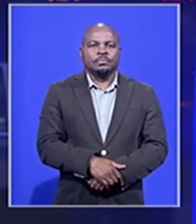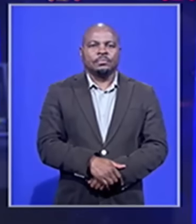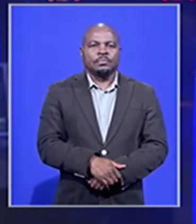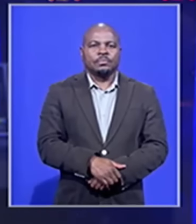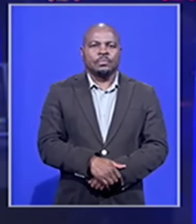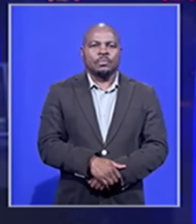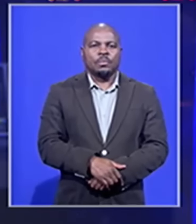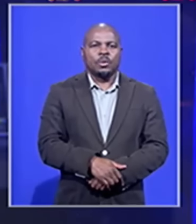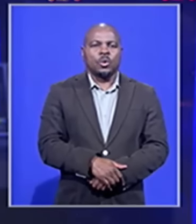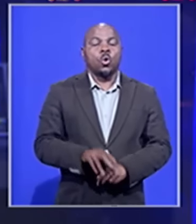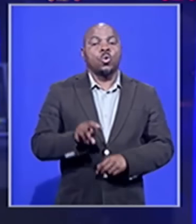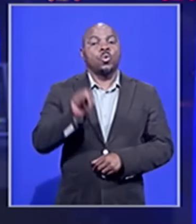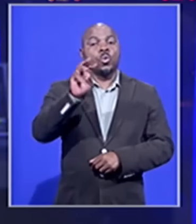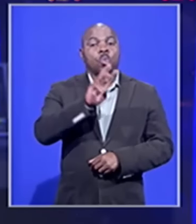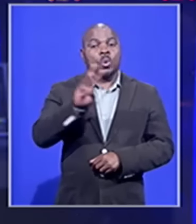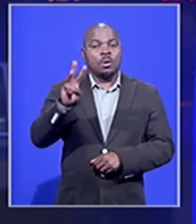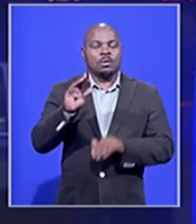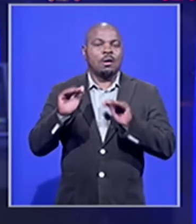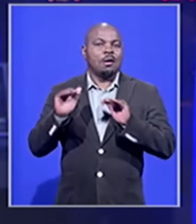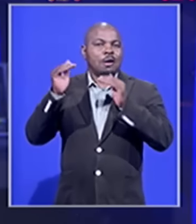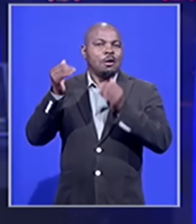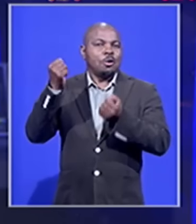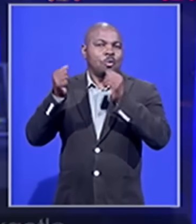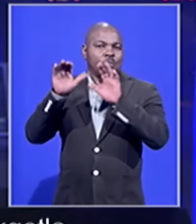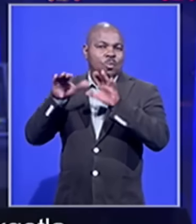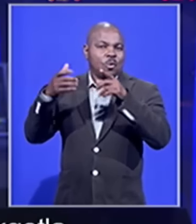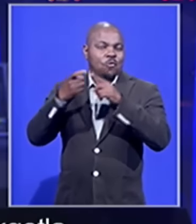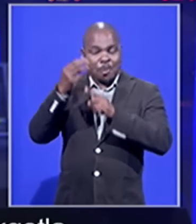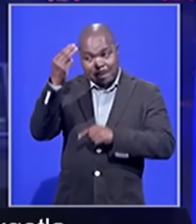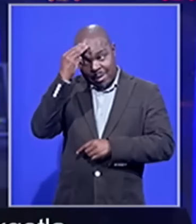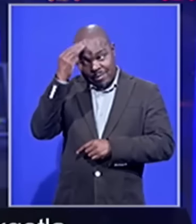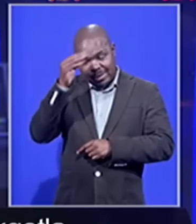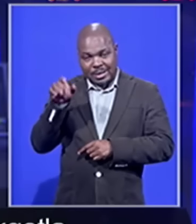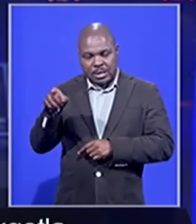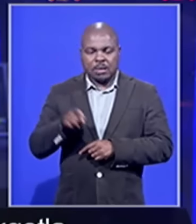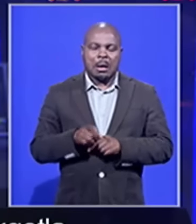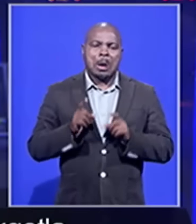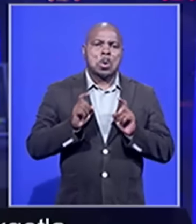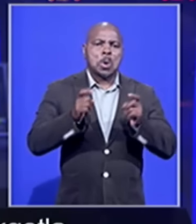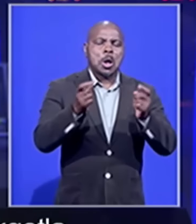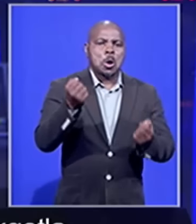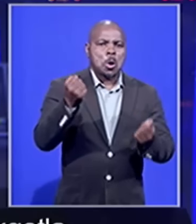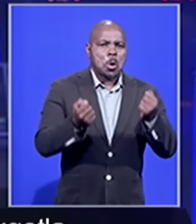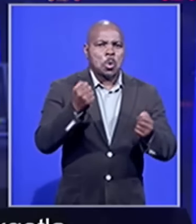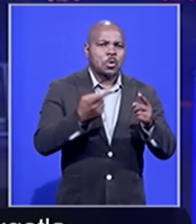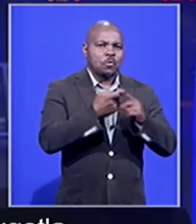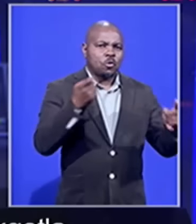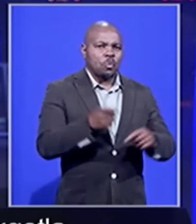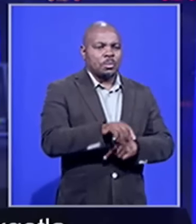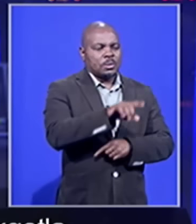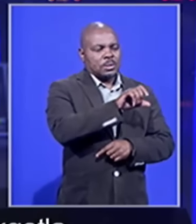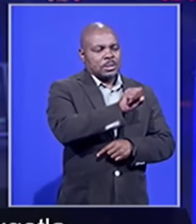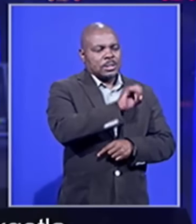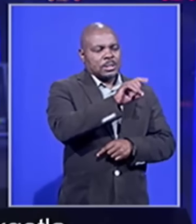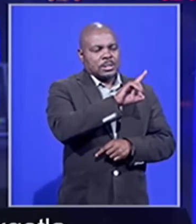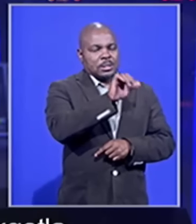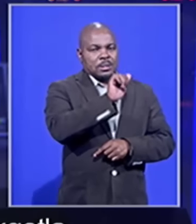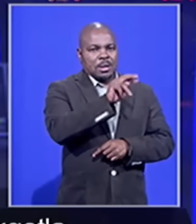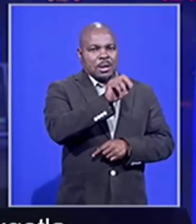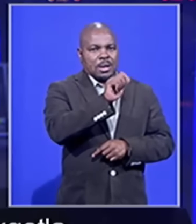Lekgotla le phahameng la dinyewe la North West Province Mahikeng le hlakotse nyewe e potlakileng e hlahletswe ke khampani ya Sizanathi Mazulu